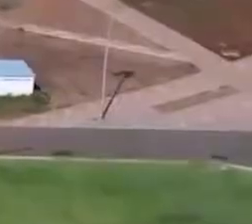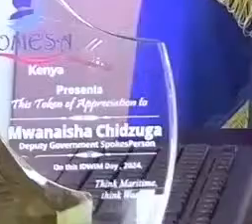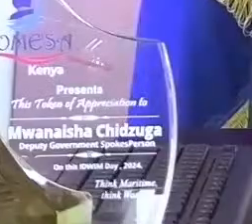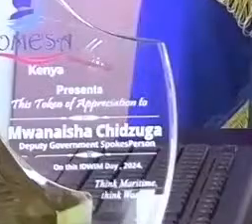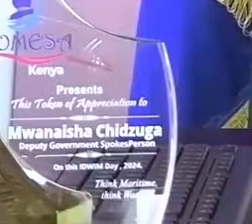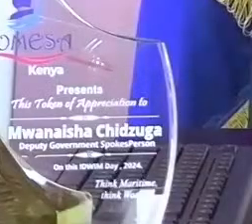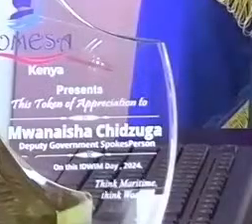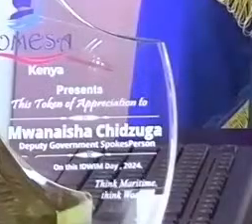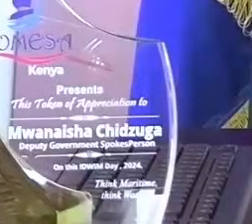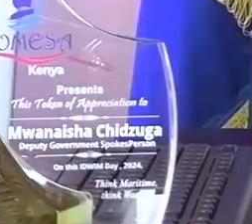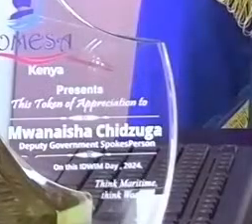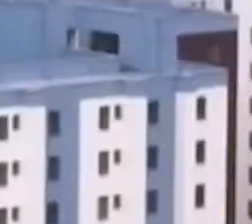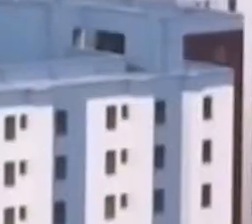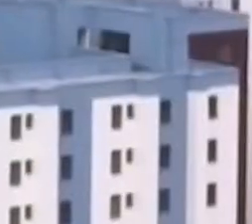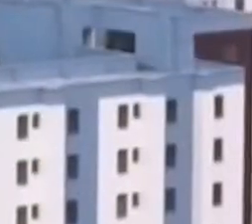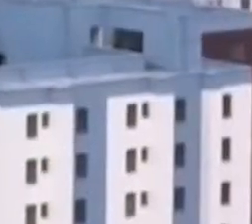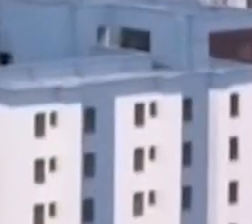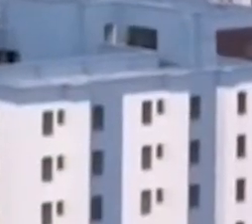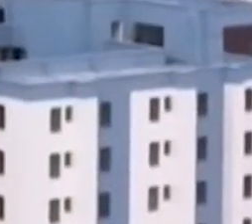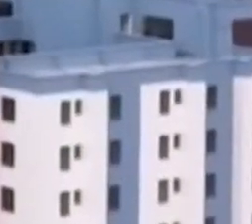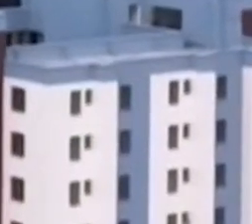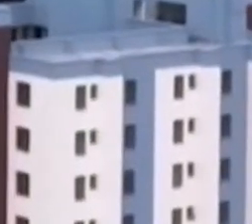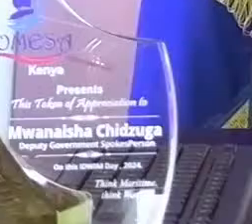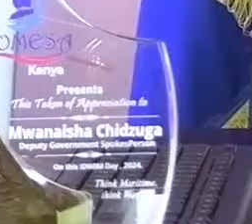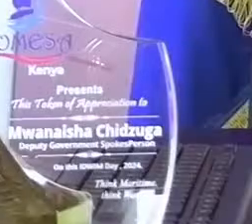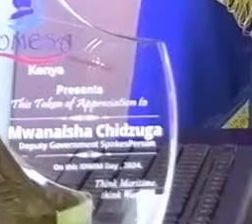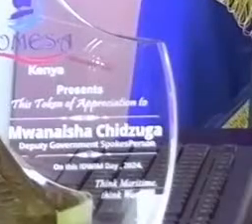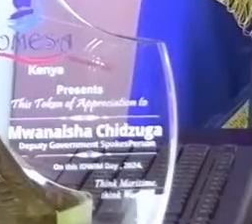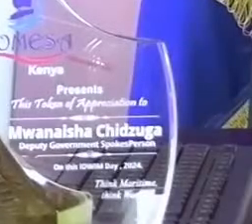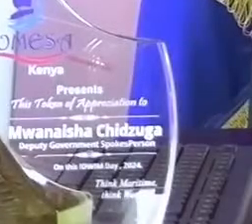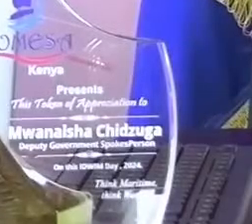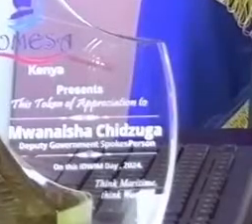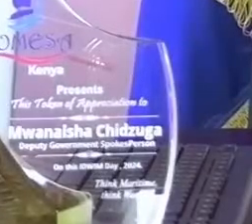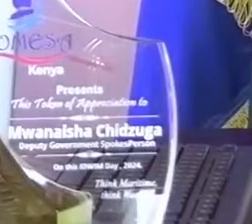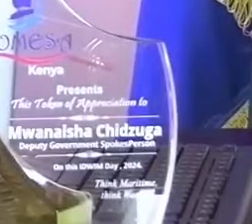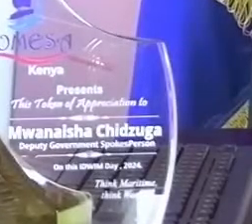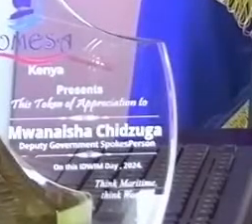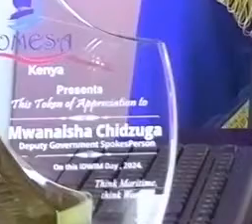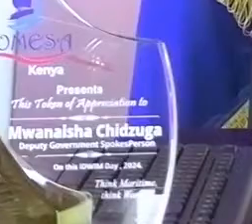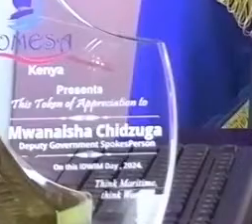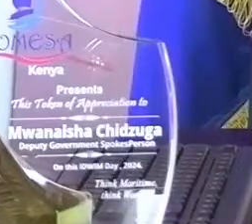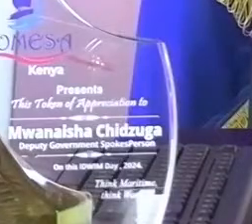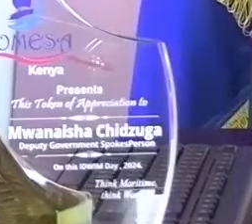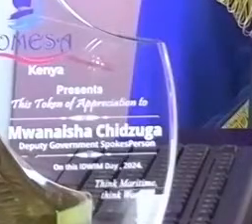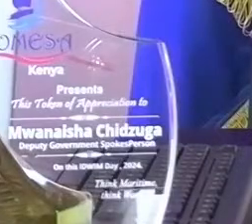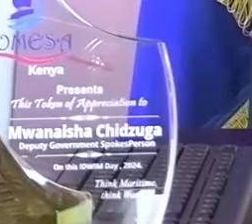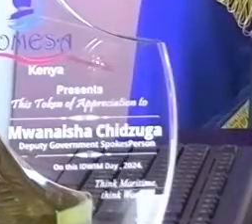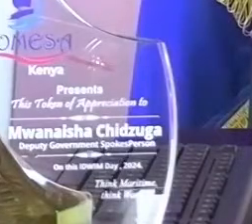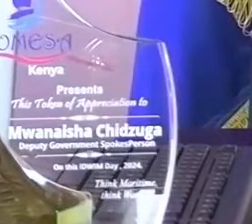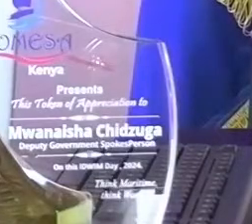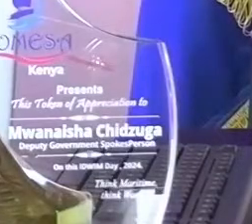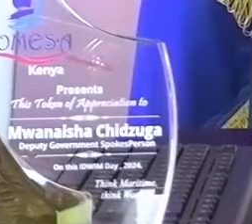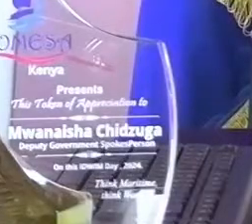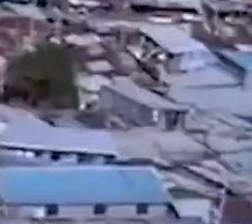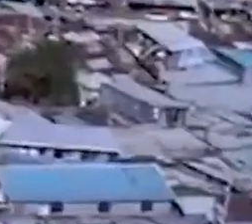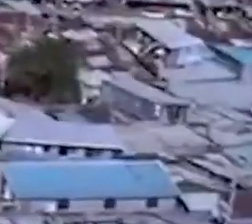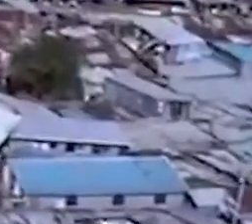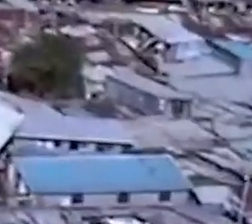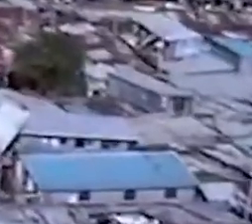kiuchumi, uongozi bora na huduma kwa kila mtu. Mimi niko tayari. Je, wewe?